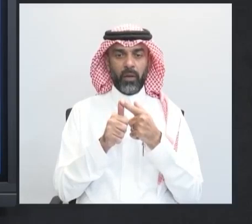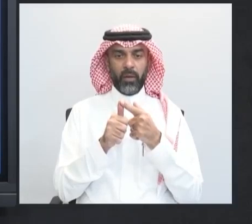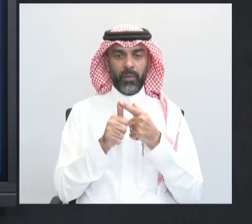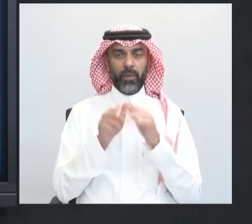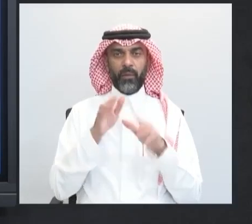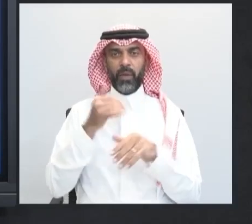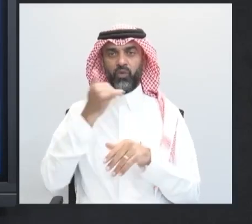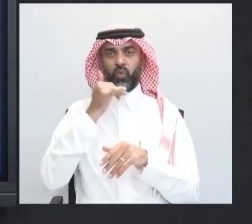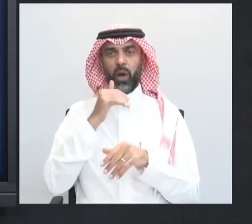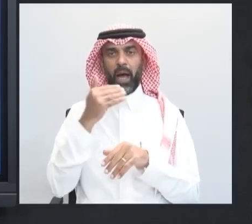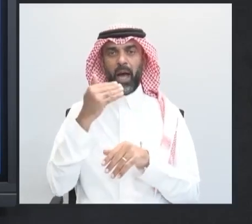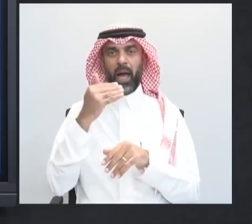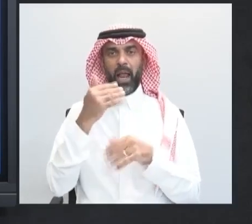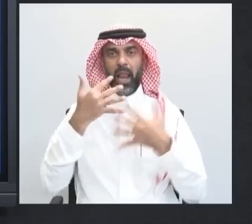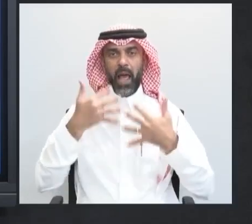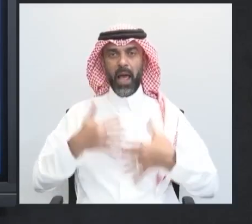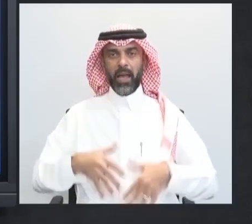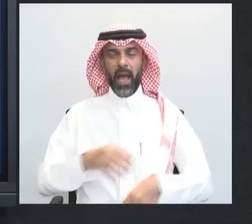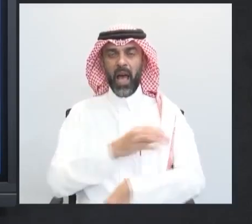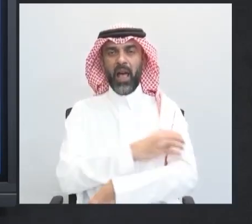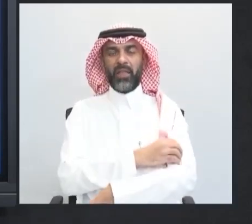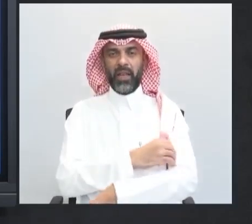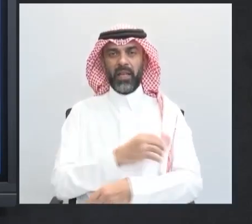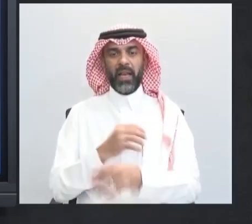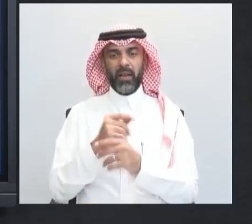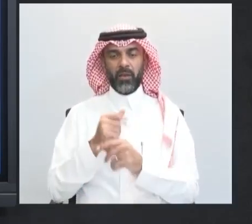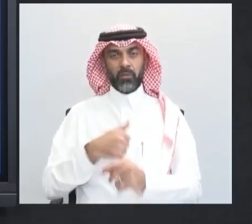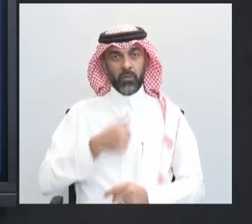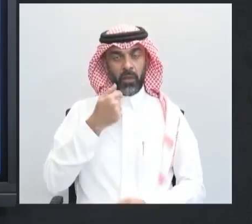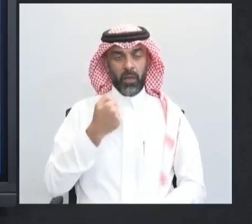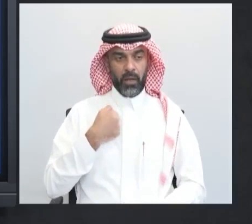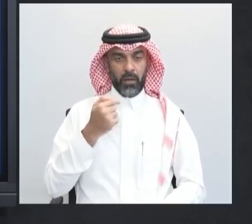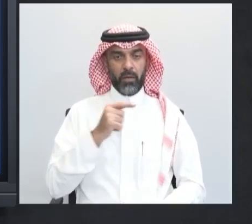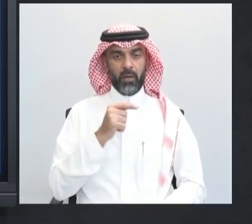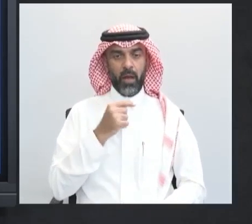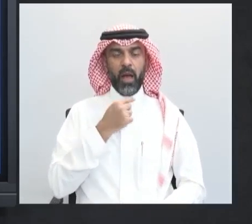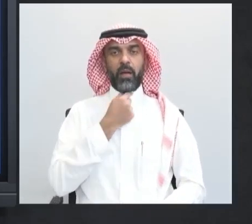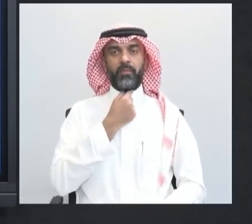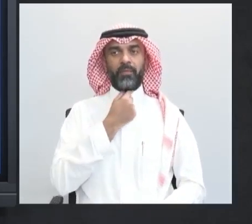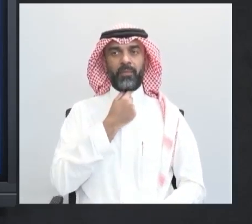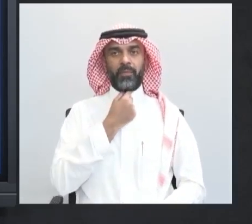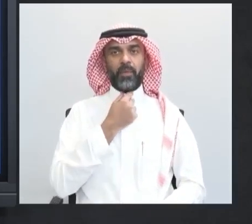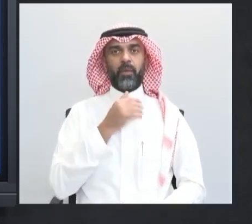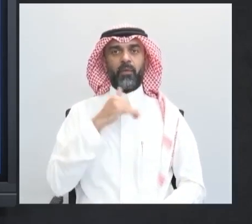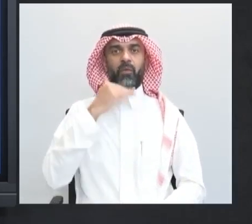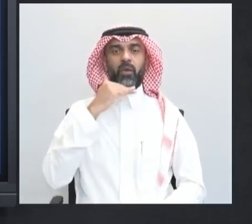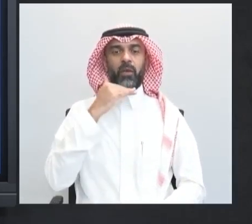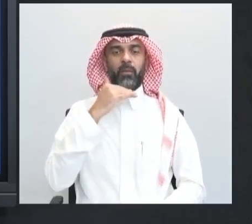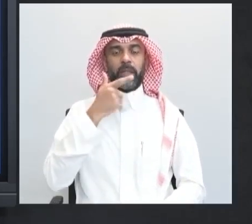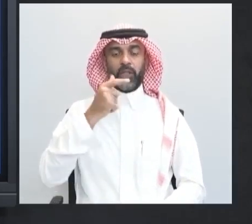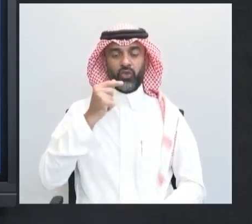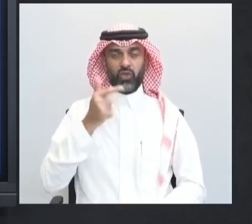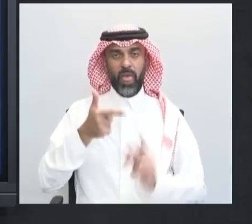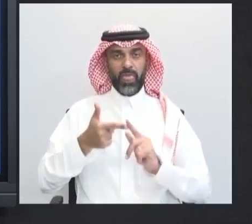كمعلومة او خلايا عضليه هيكليه نستطيع انا وانتم ان نتحكم في هذه البلعه في الجزء العلوي ولكن الجزء الثاني